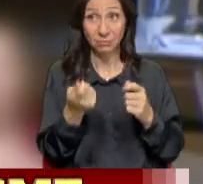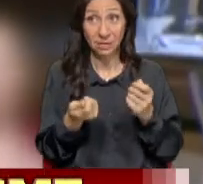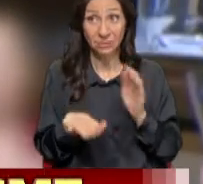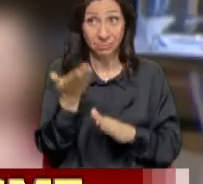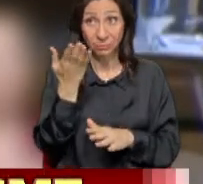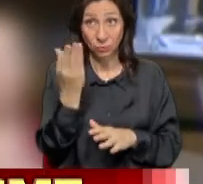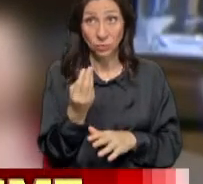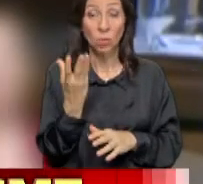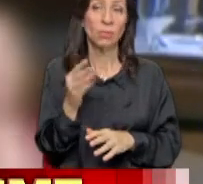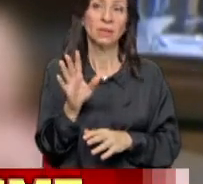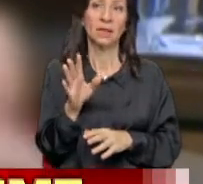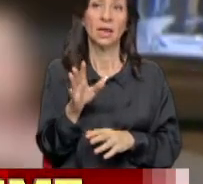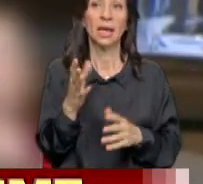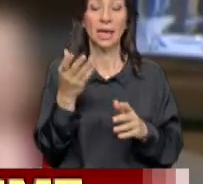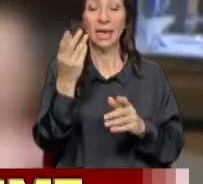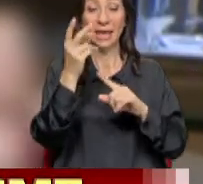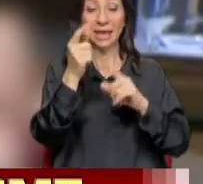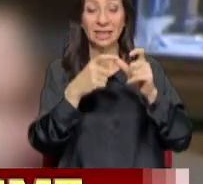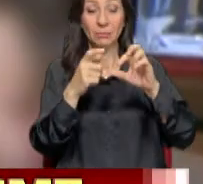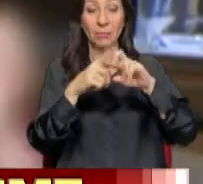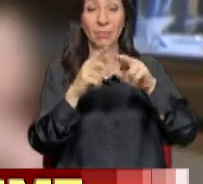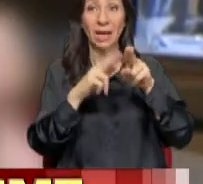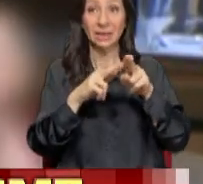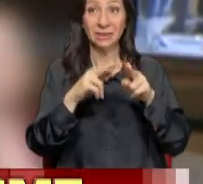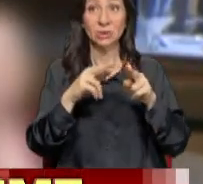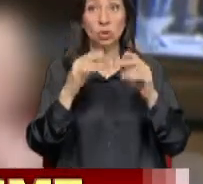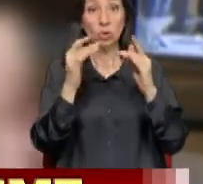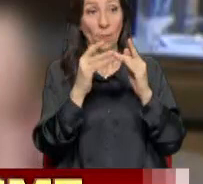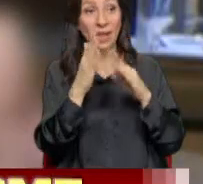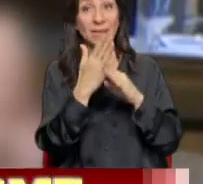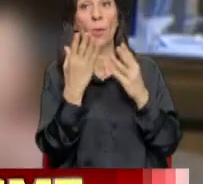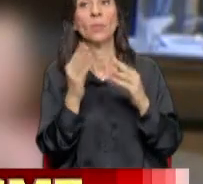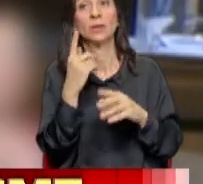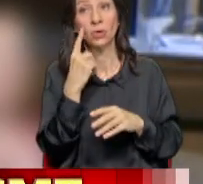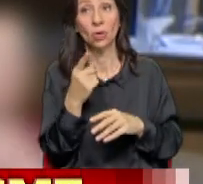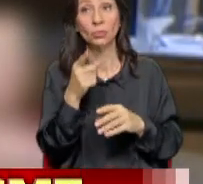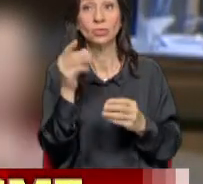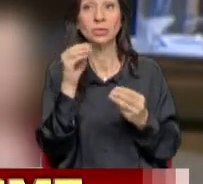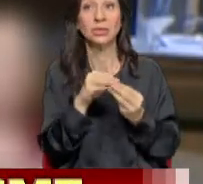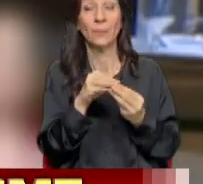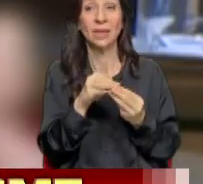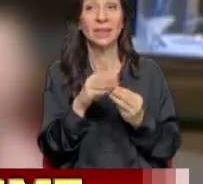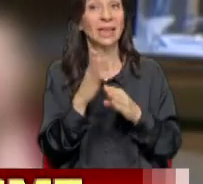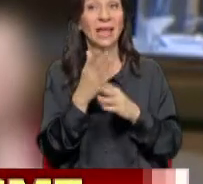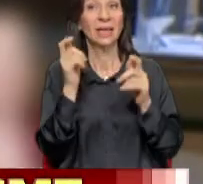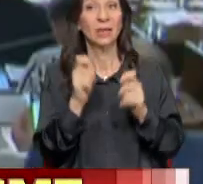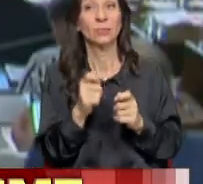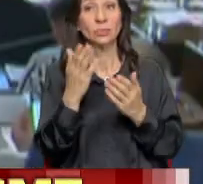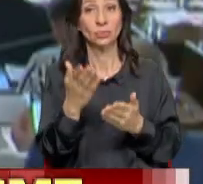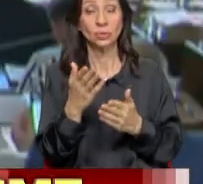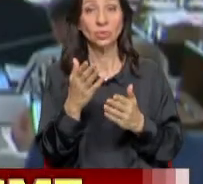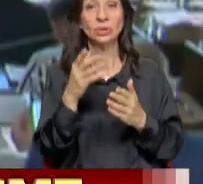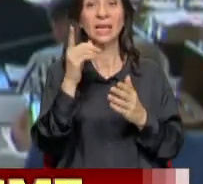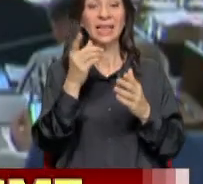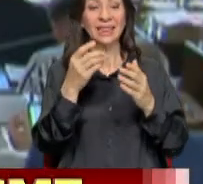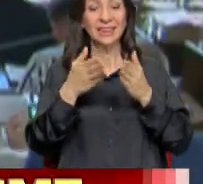mı? Artmadı. İspark'taki fiyat artışına köprüler de sebep olmadığına göre bu zammı neden yapıyorsunuz? Tekne